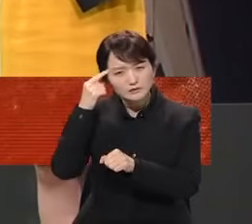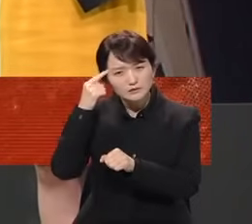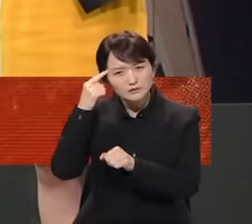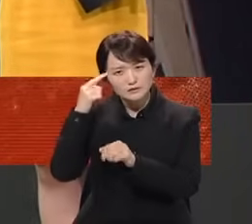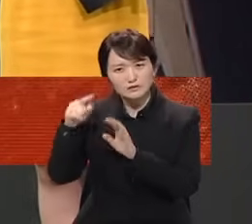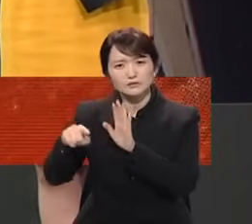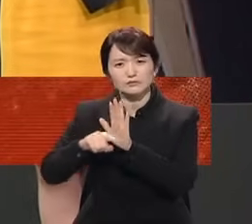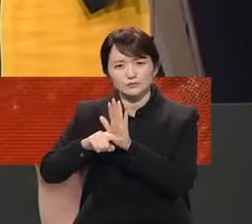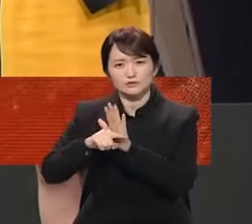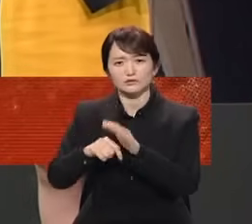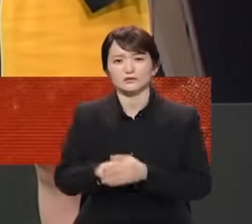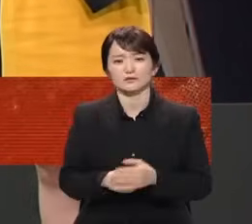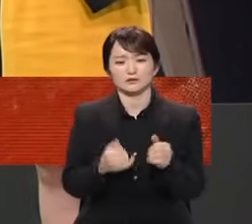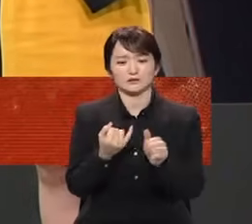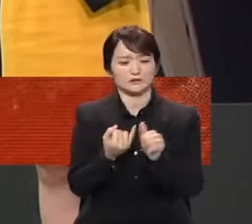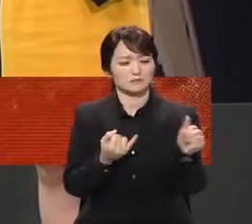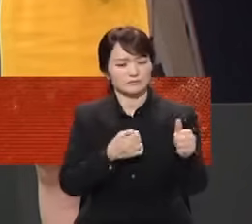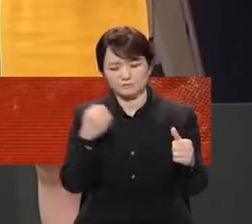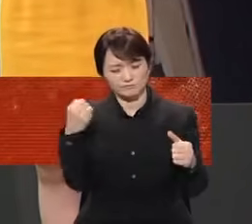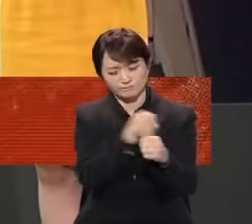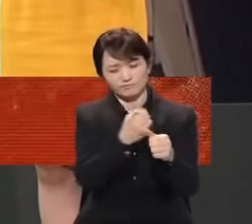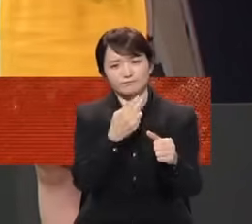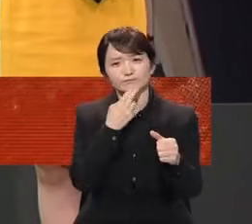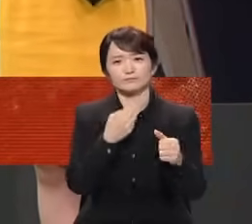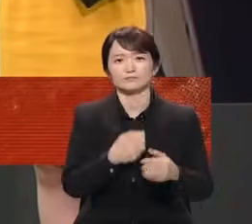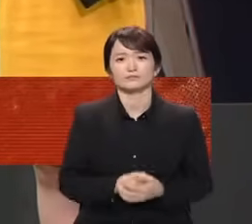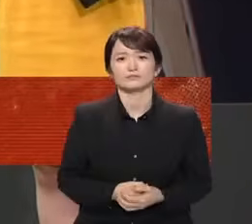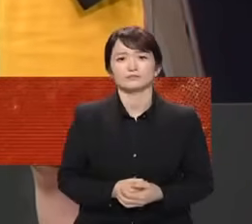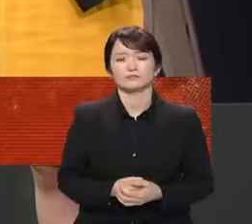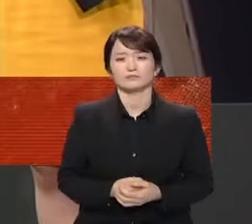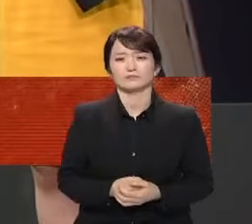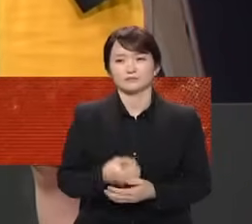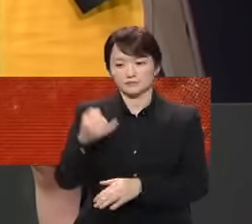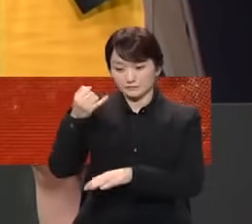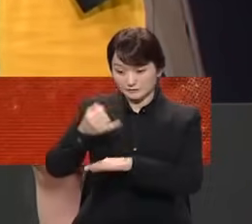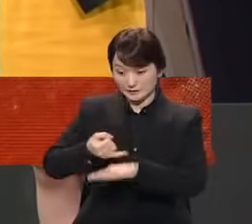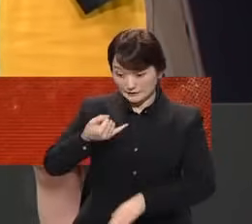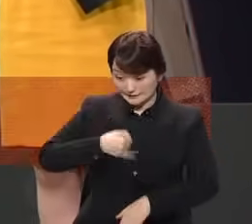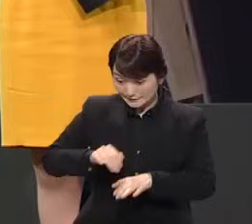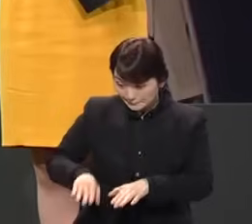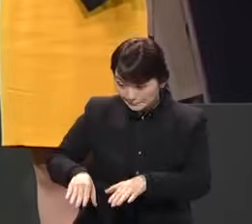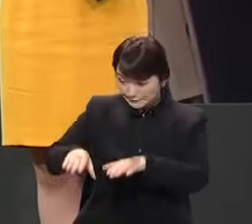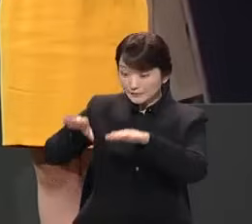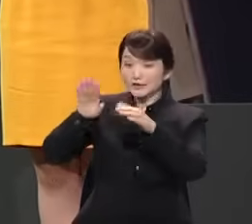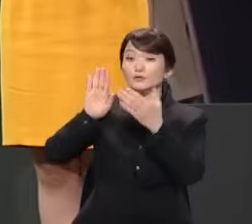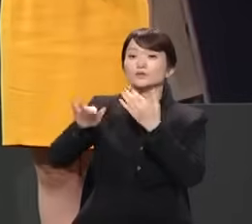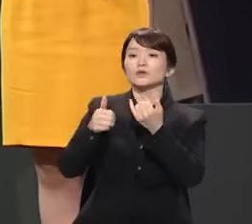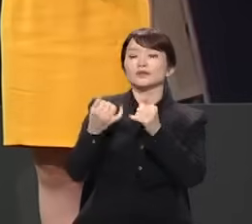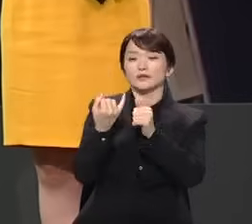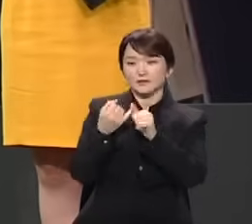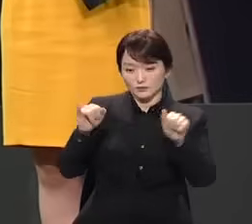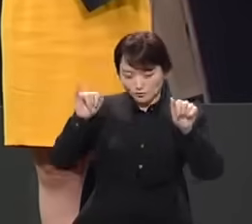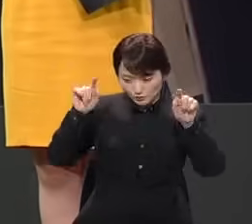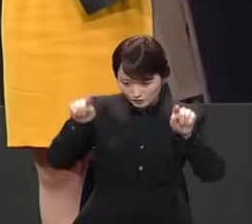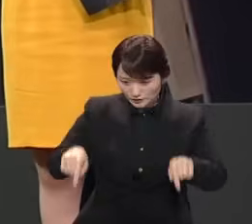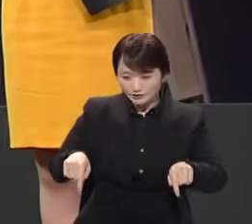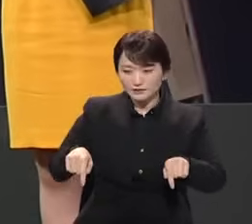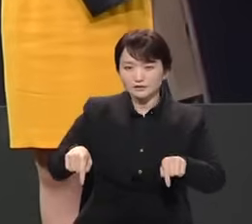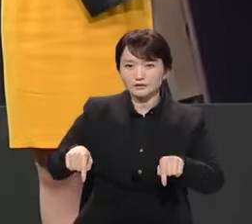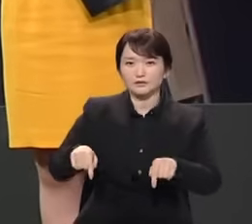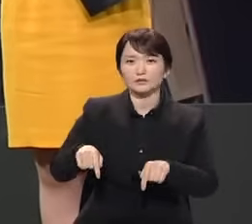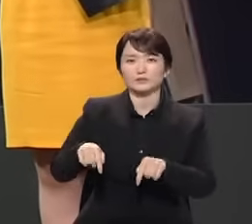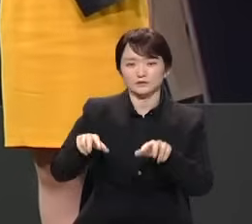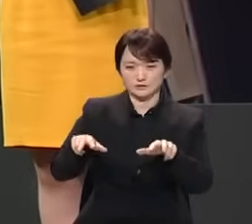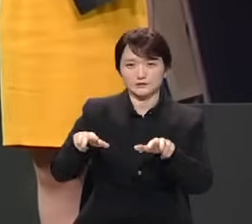싸운 적은 없었습니다. 다만 조용히 막내가 다 크면 이혼하겠다. 그 다짐 하나로 여기까지 왔다고